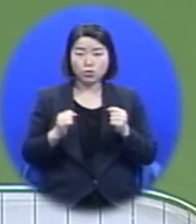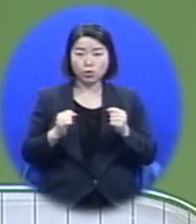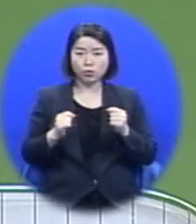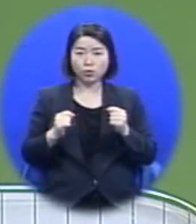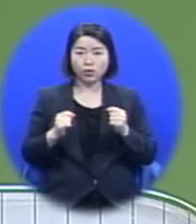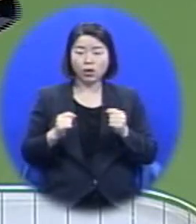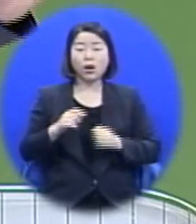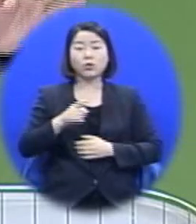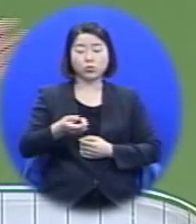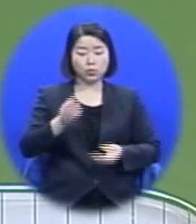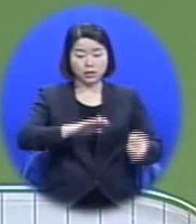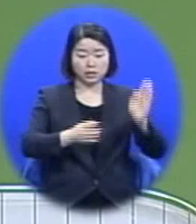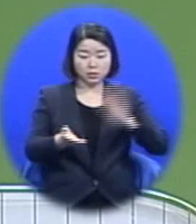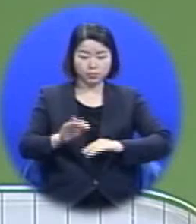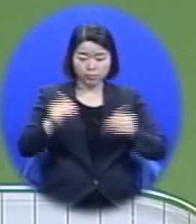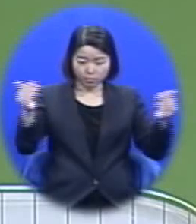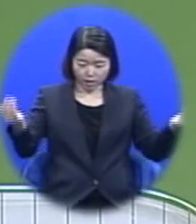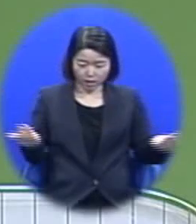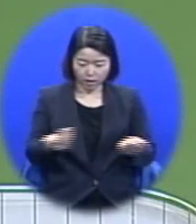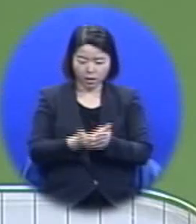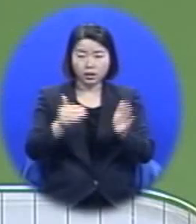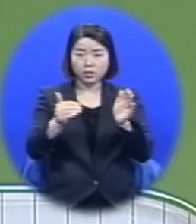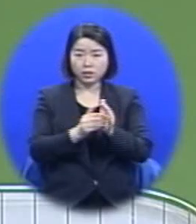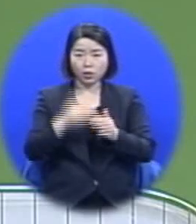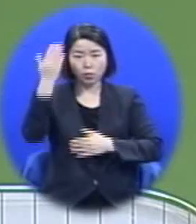짐 정리하고 한국에 오셨어요